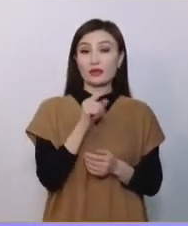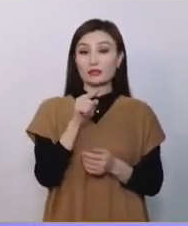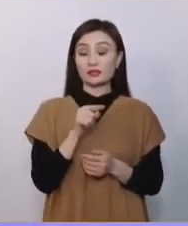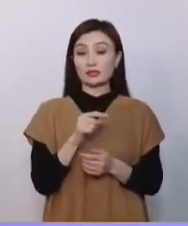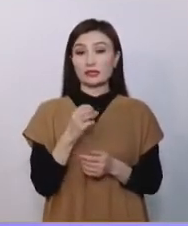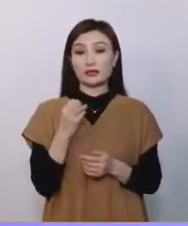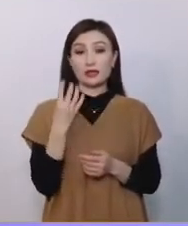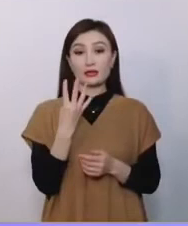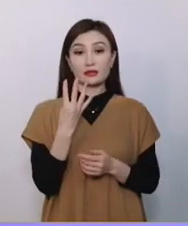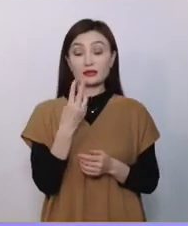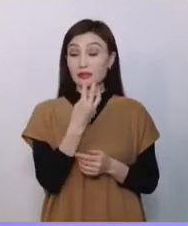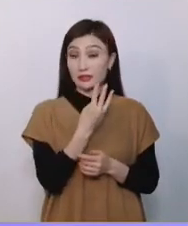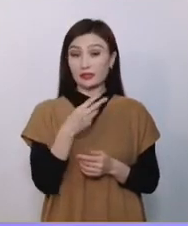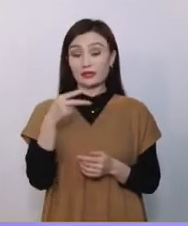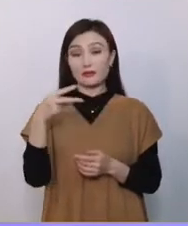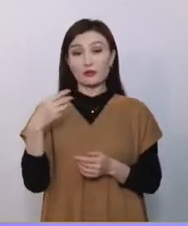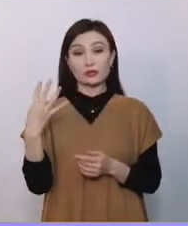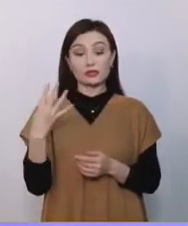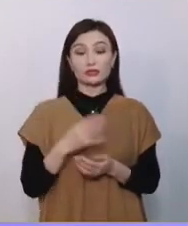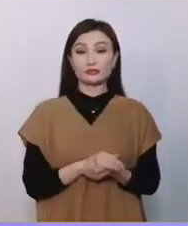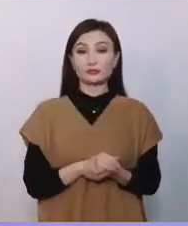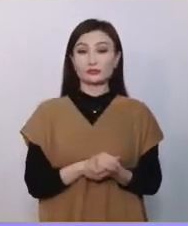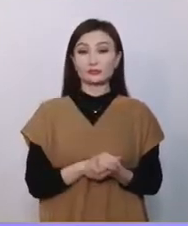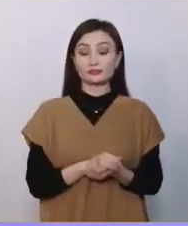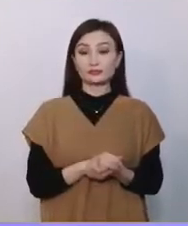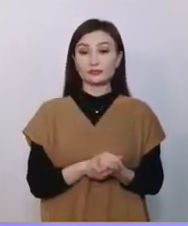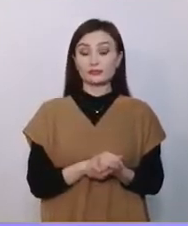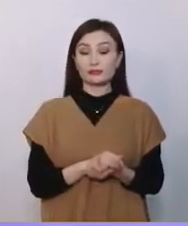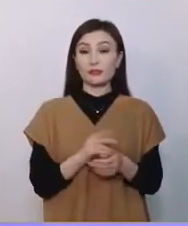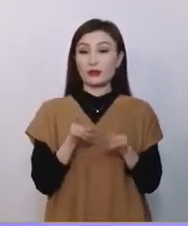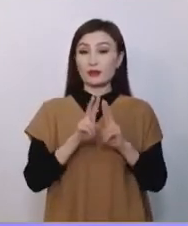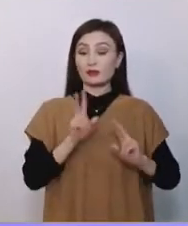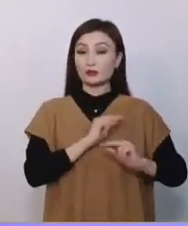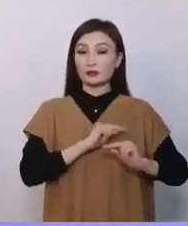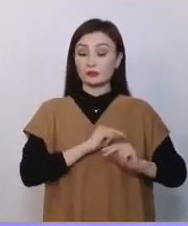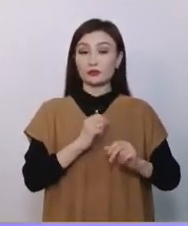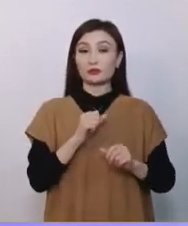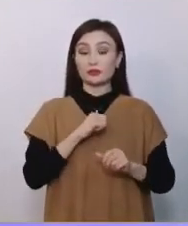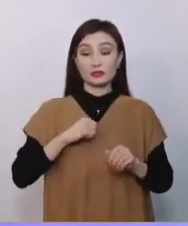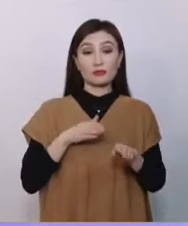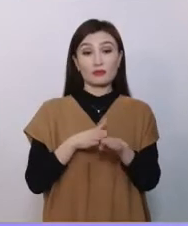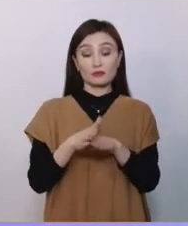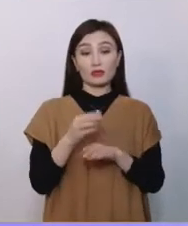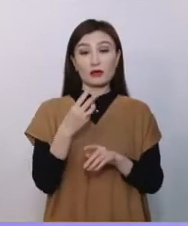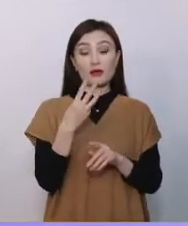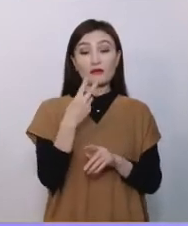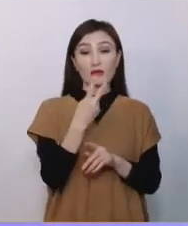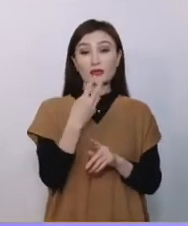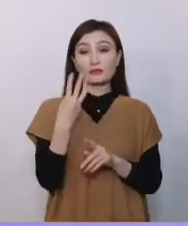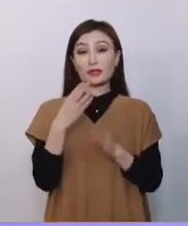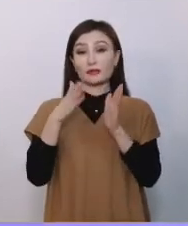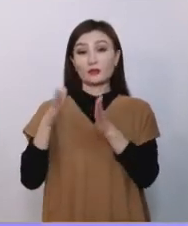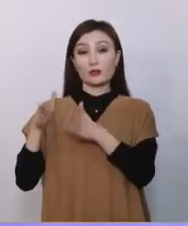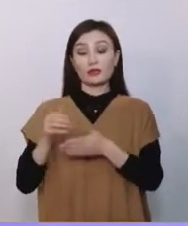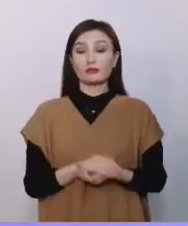разделить на 3 равно 4 аналогичную работа проделайте со вторым и третьим столбиком